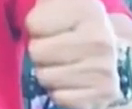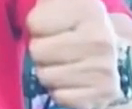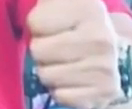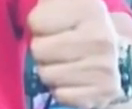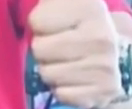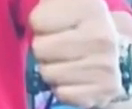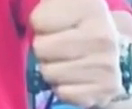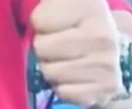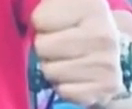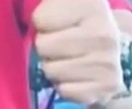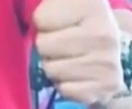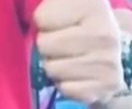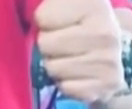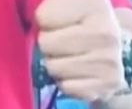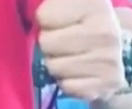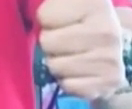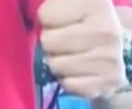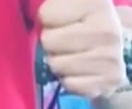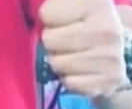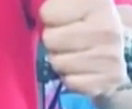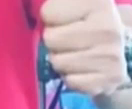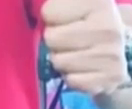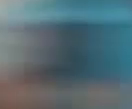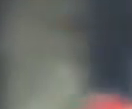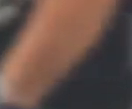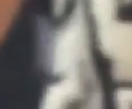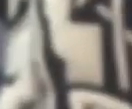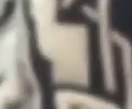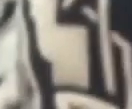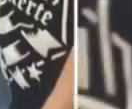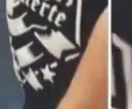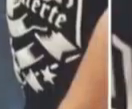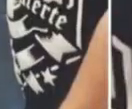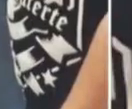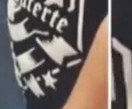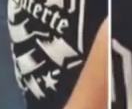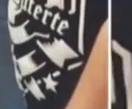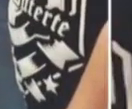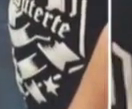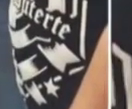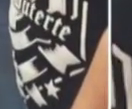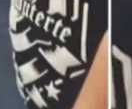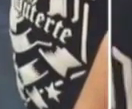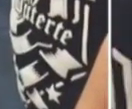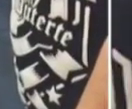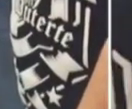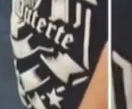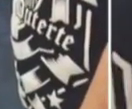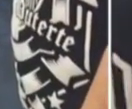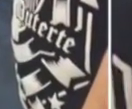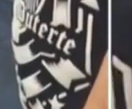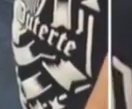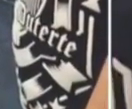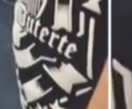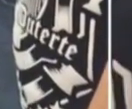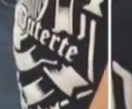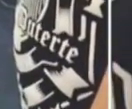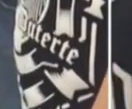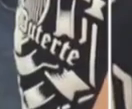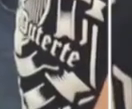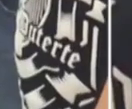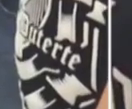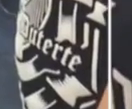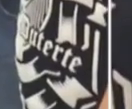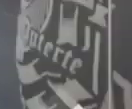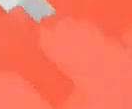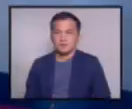ng administrasyon ni Pangulong Fidel V. Ramos, naging chairman din siya ng National Peace and Order Council at National